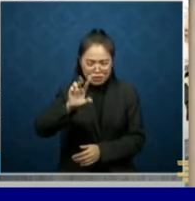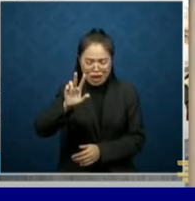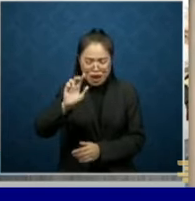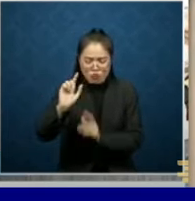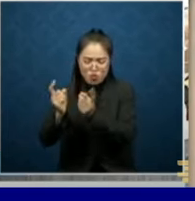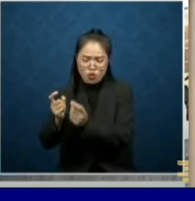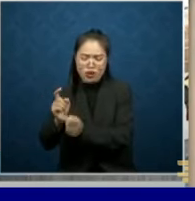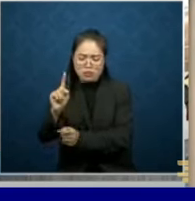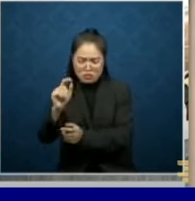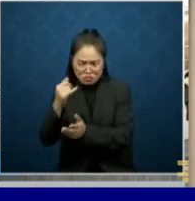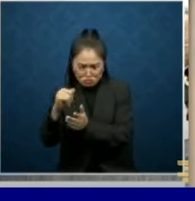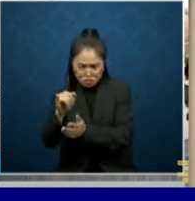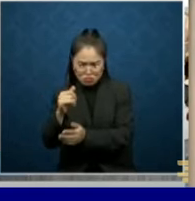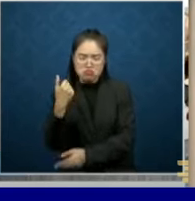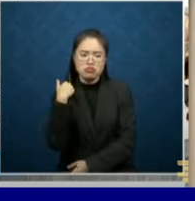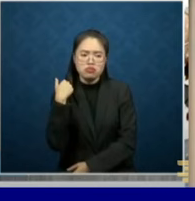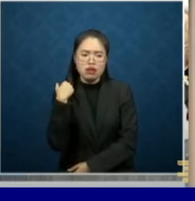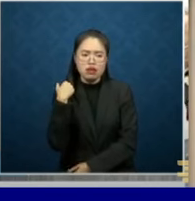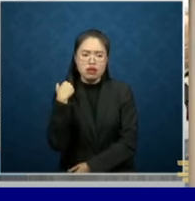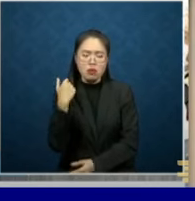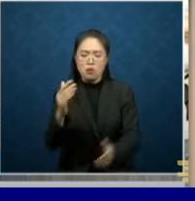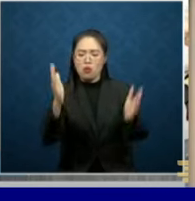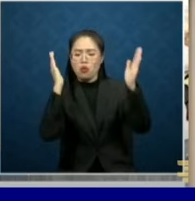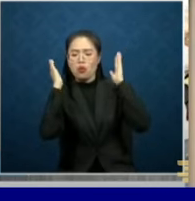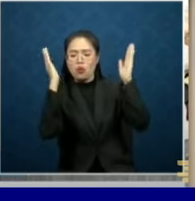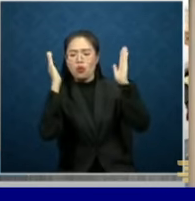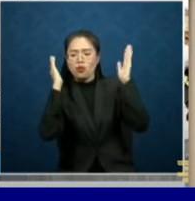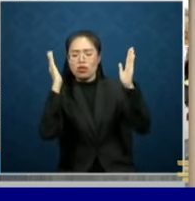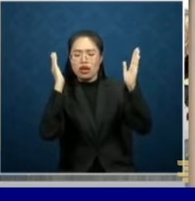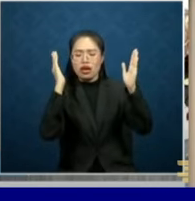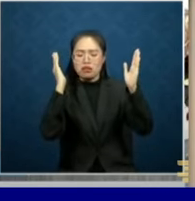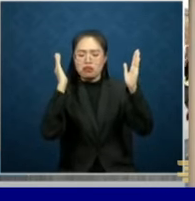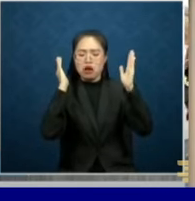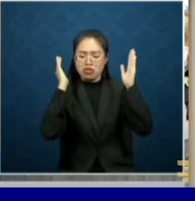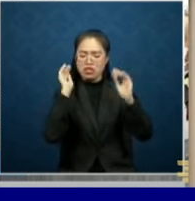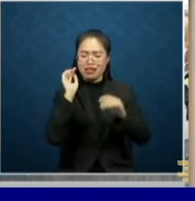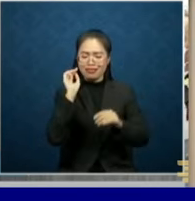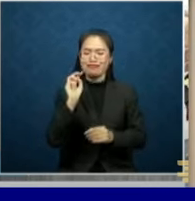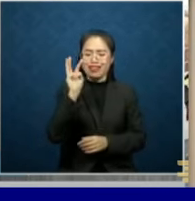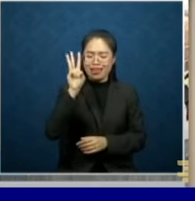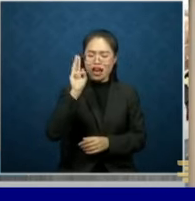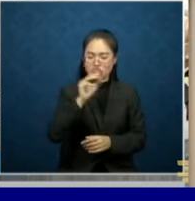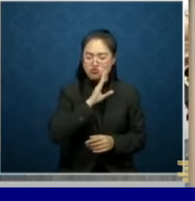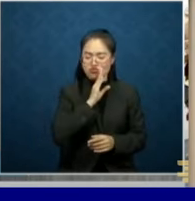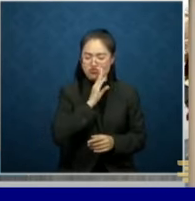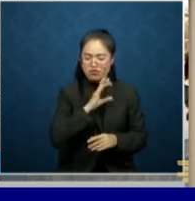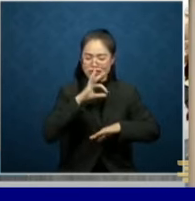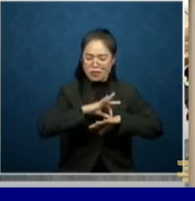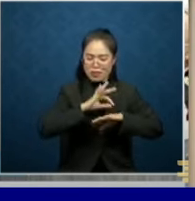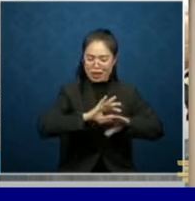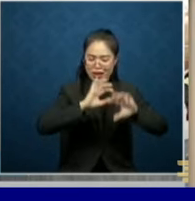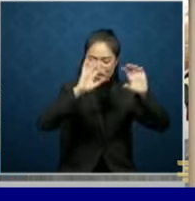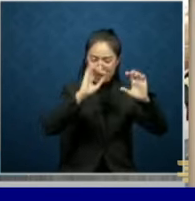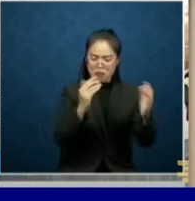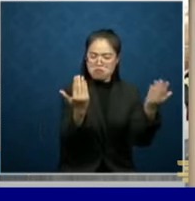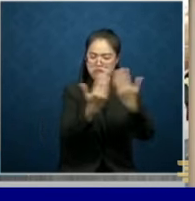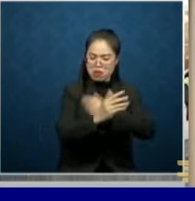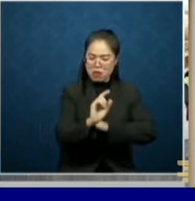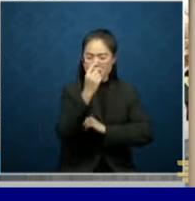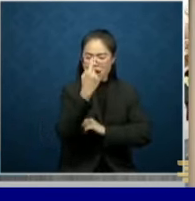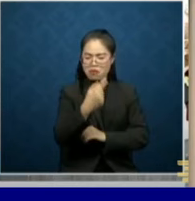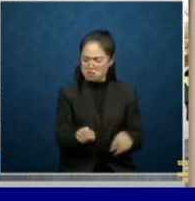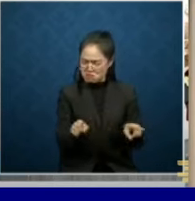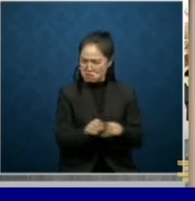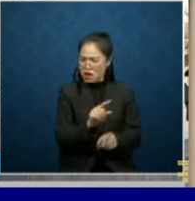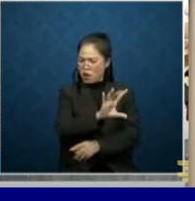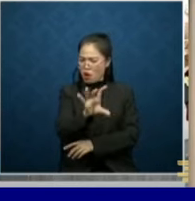เปล่านะครับหาเสียงไว้อย่างหนึ่งพอเป็นรัฐบาลว่าไปอย่างหนึ่งอันนี้มันเป็นหลอกลว